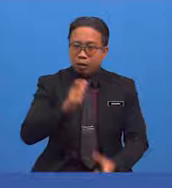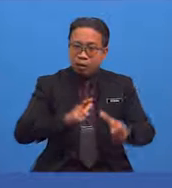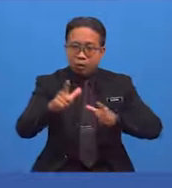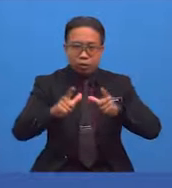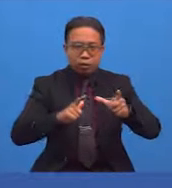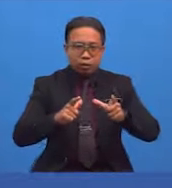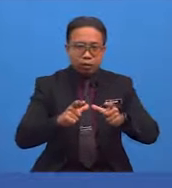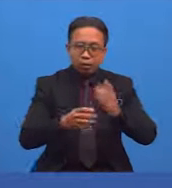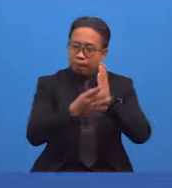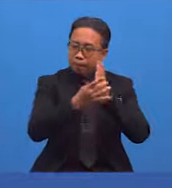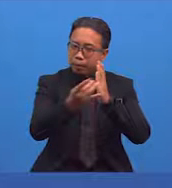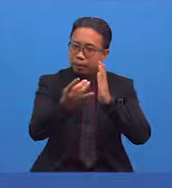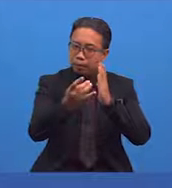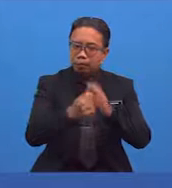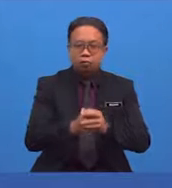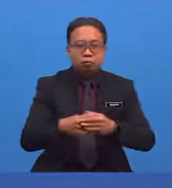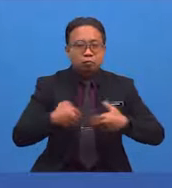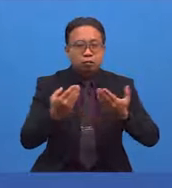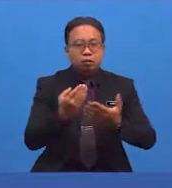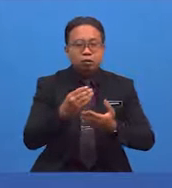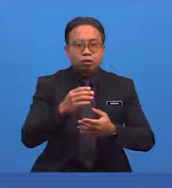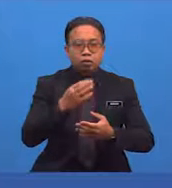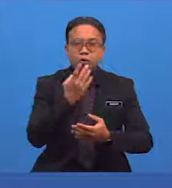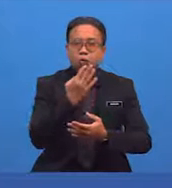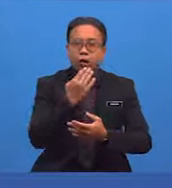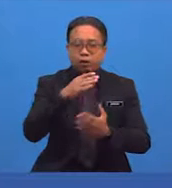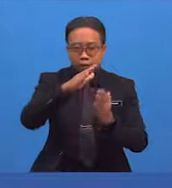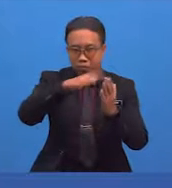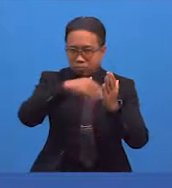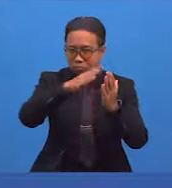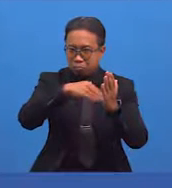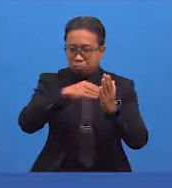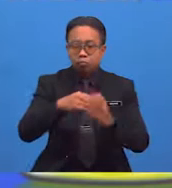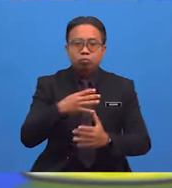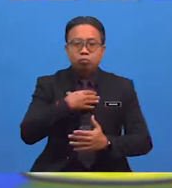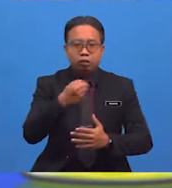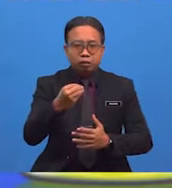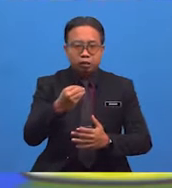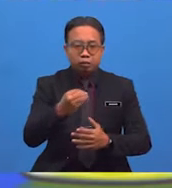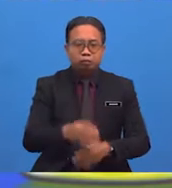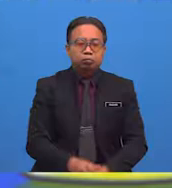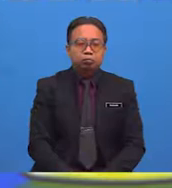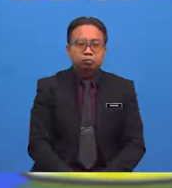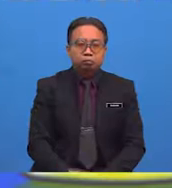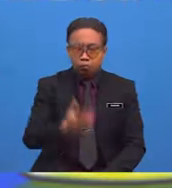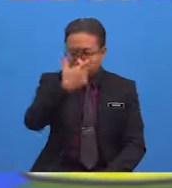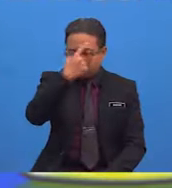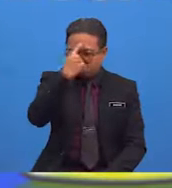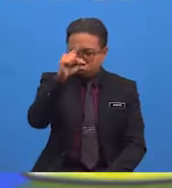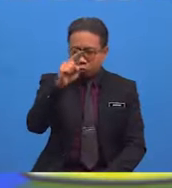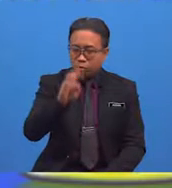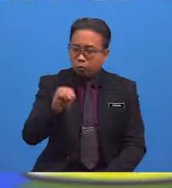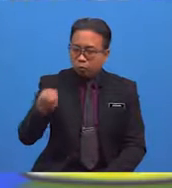tangki minyak biasanya dicat dengan warna putih atau perak? Untuk pengetahuan